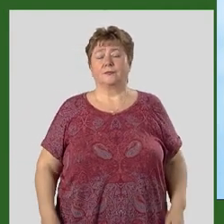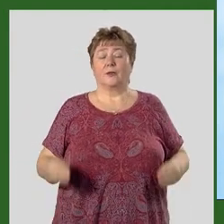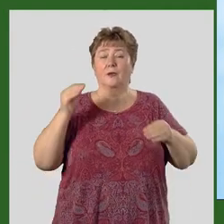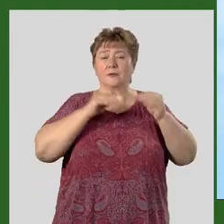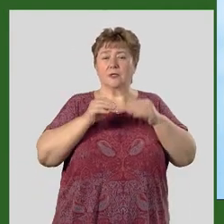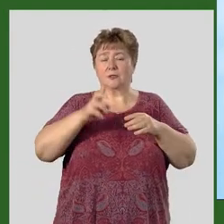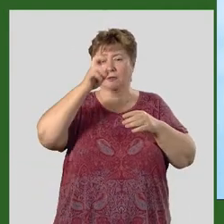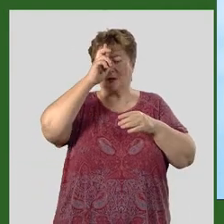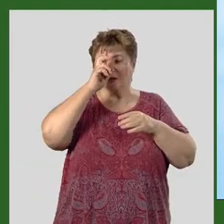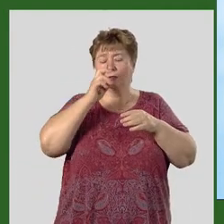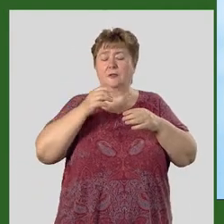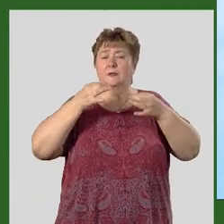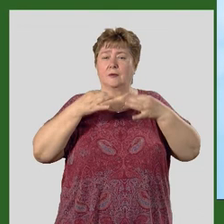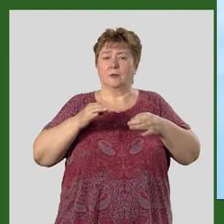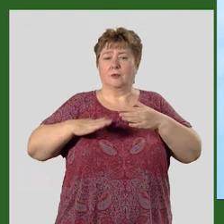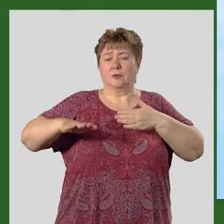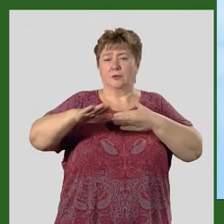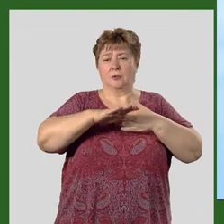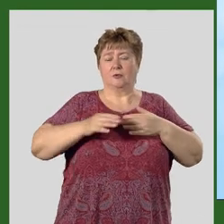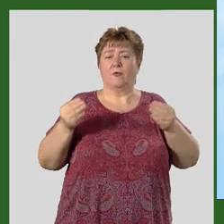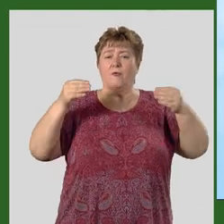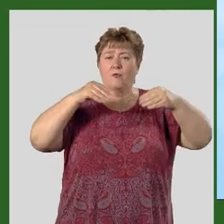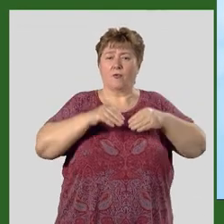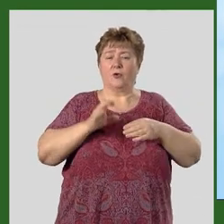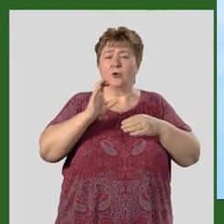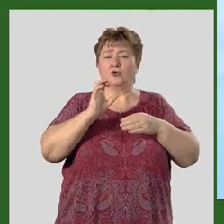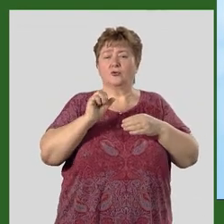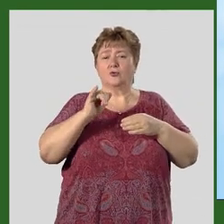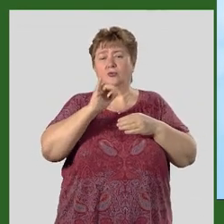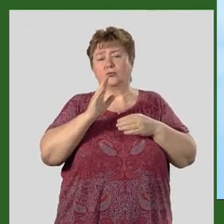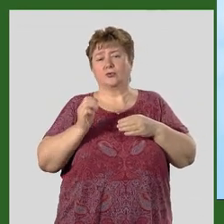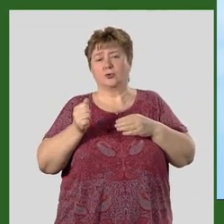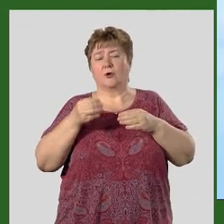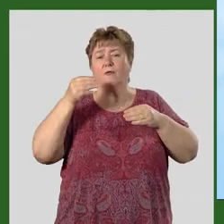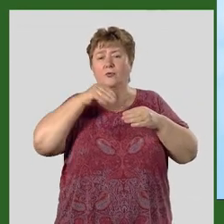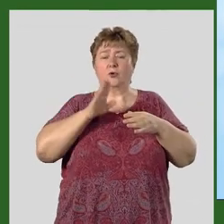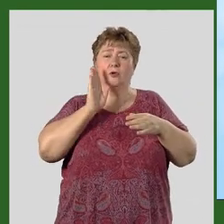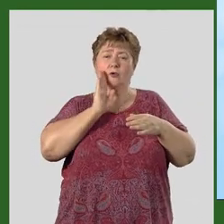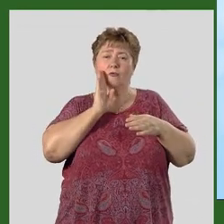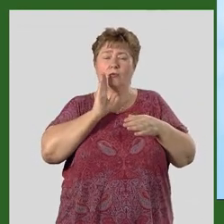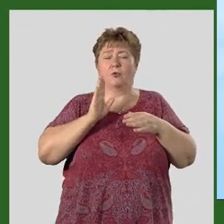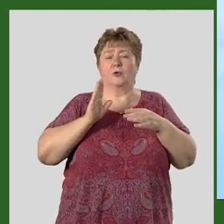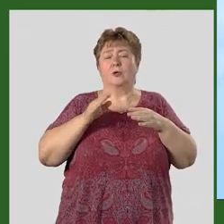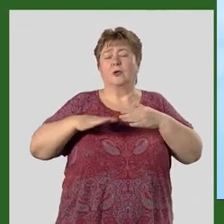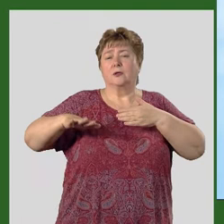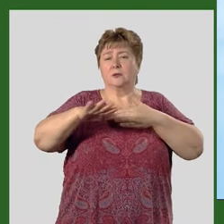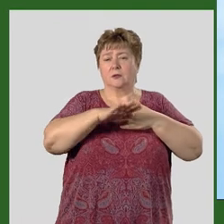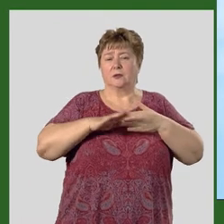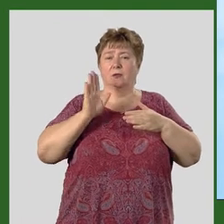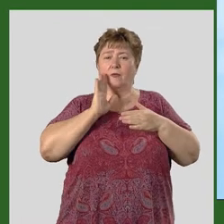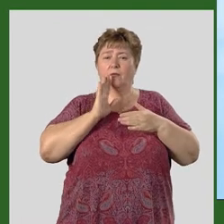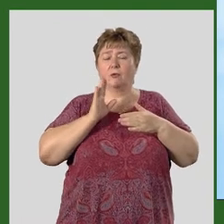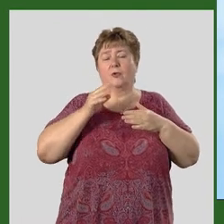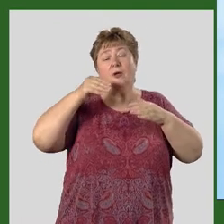состав государственной суверенной территории входит суша, внутренние воды, территориальные воды